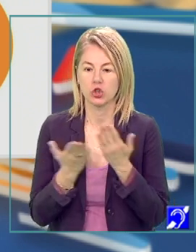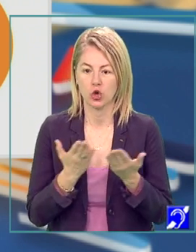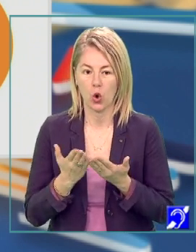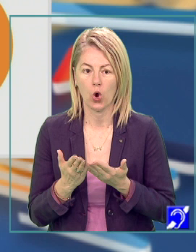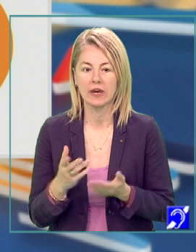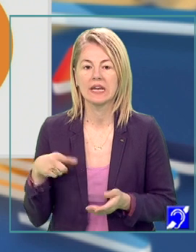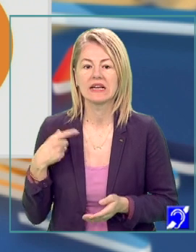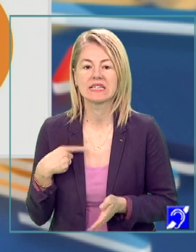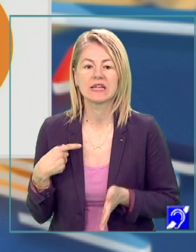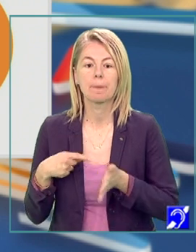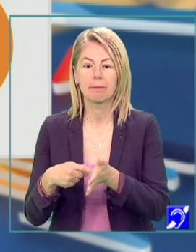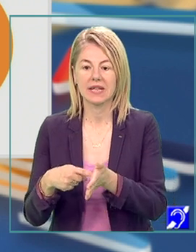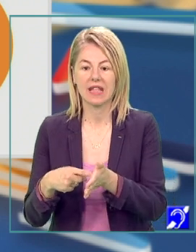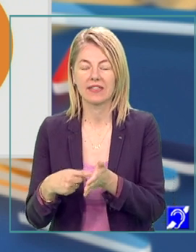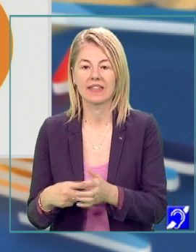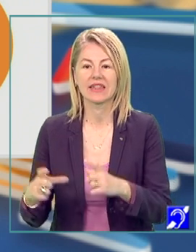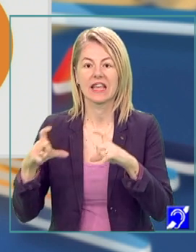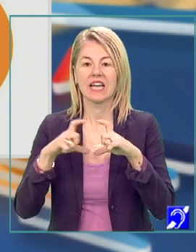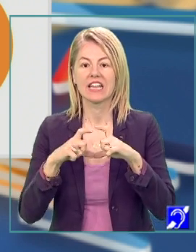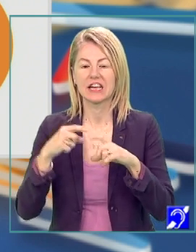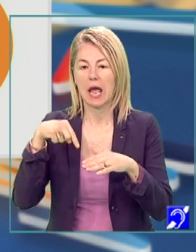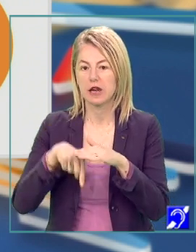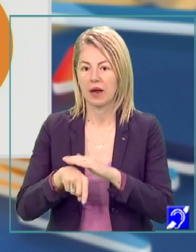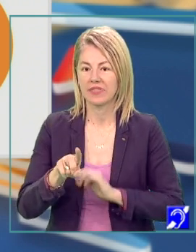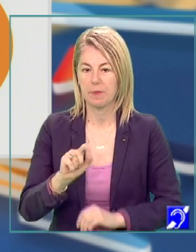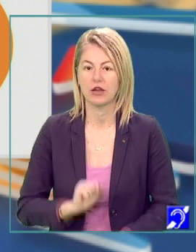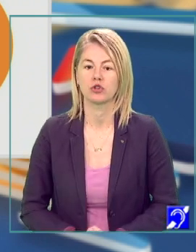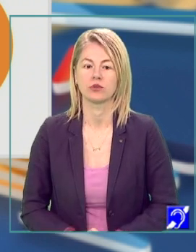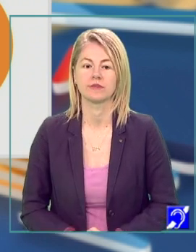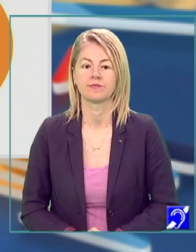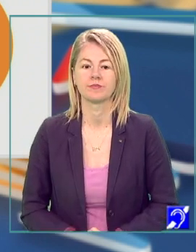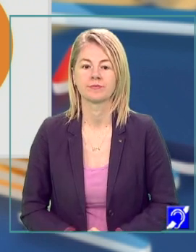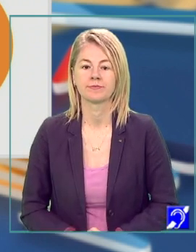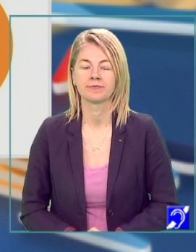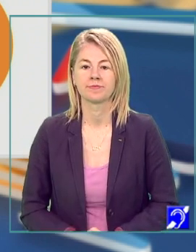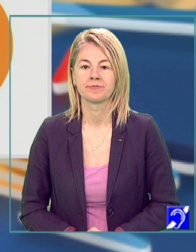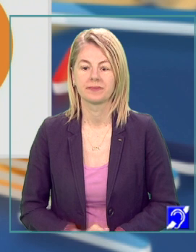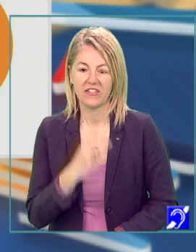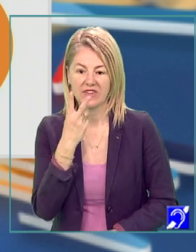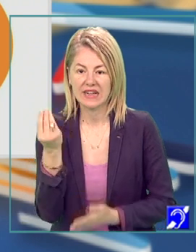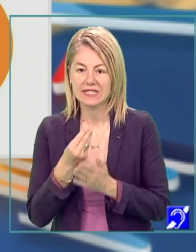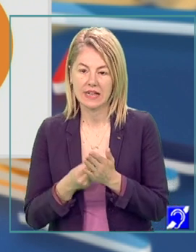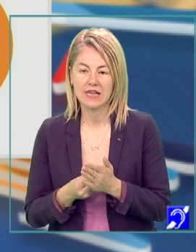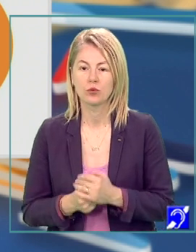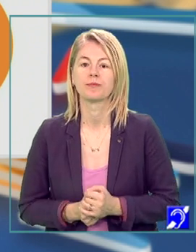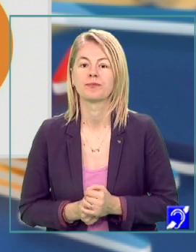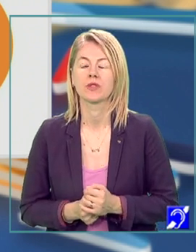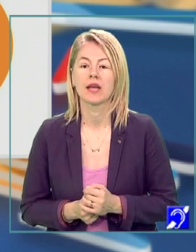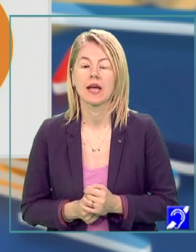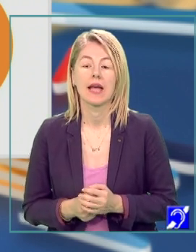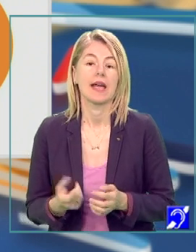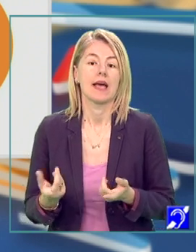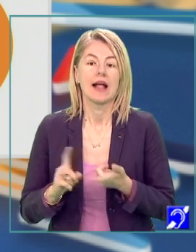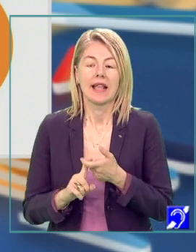Elevilor unei școli sunt prezentate în diagrama de mai jos. Avem o diagramă.